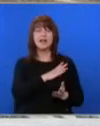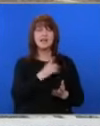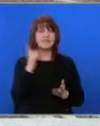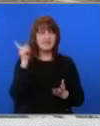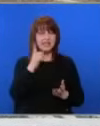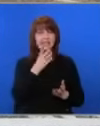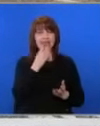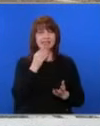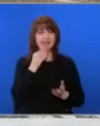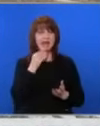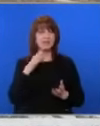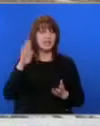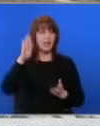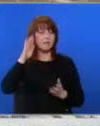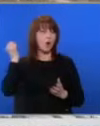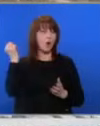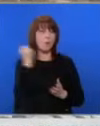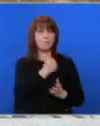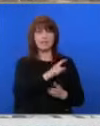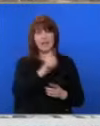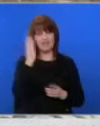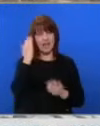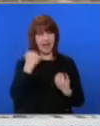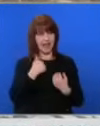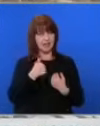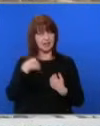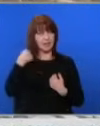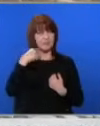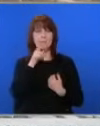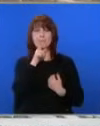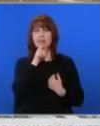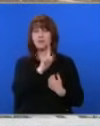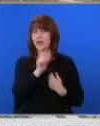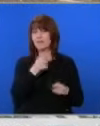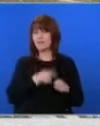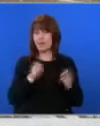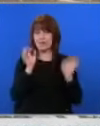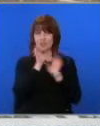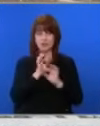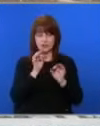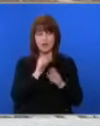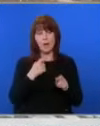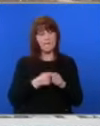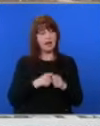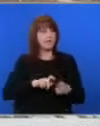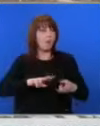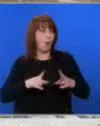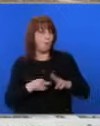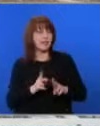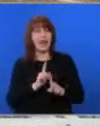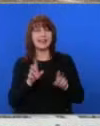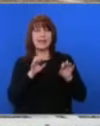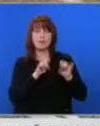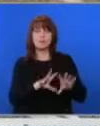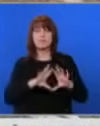ден израелската армия убива невинни, а нашият президент мълчи, не прави нищо. Фактически правим точно обратното. Не